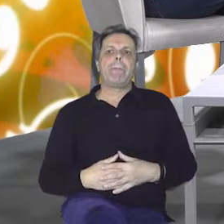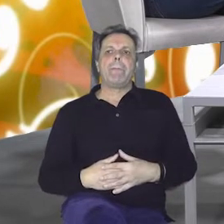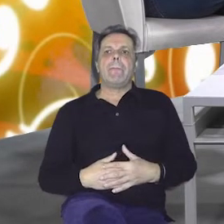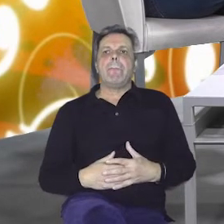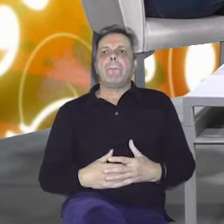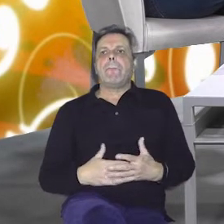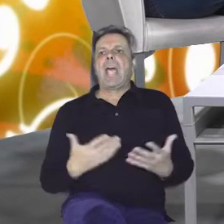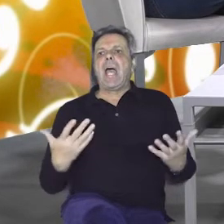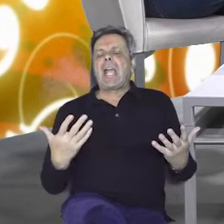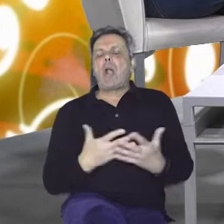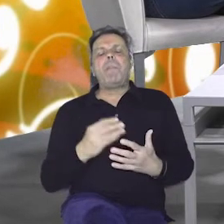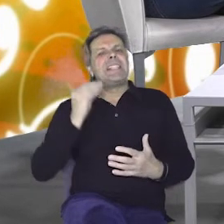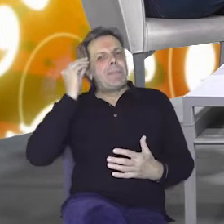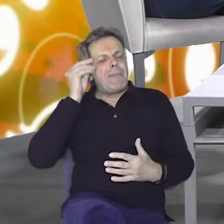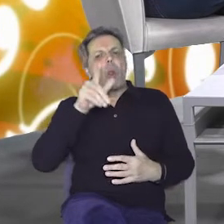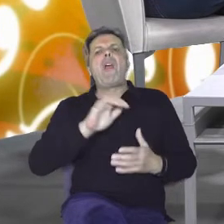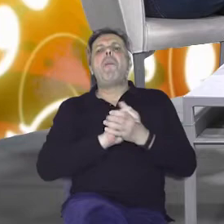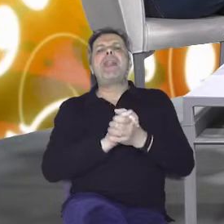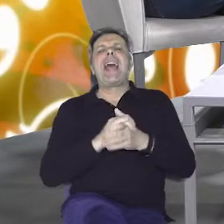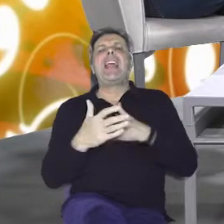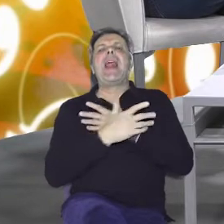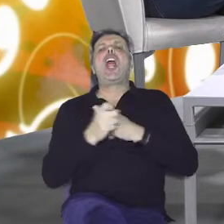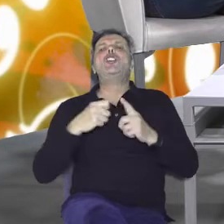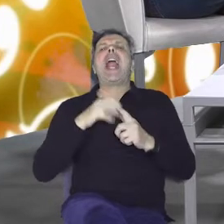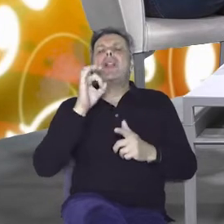Njegov prijatelj Željko, on je jako